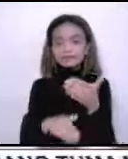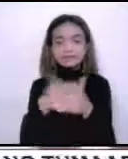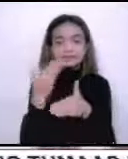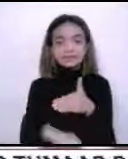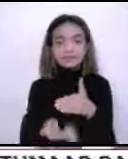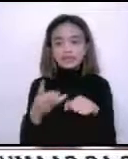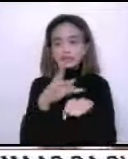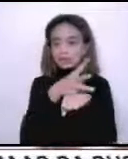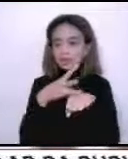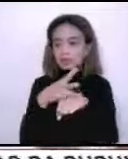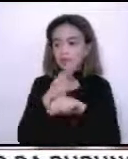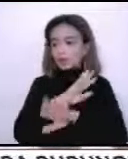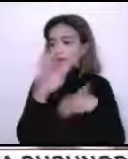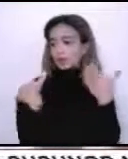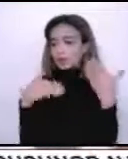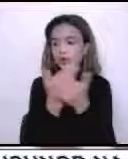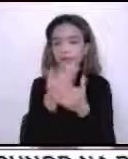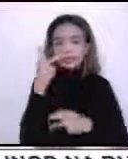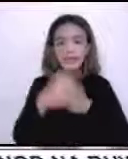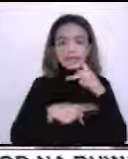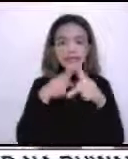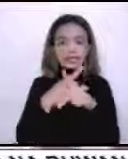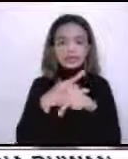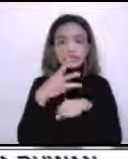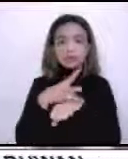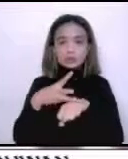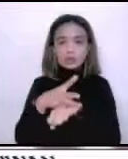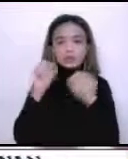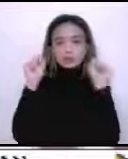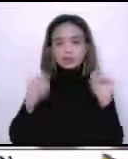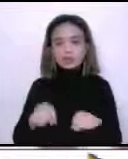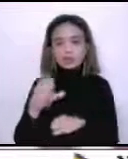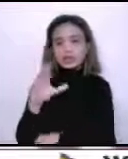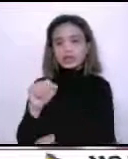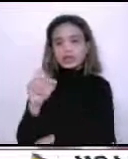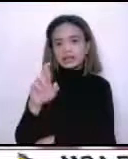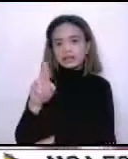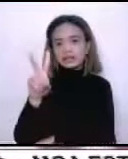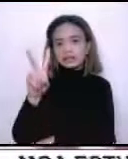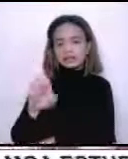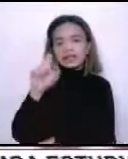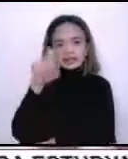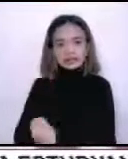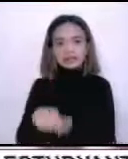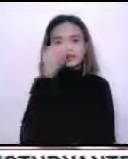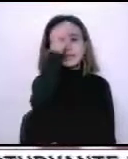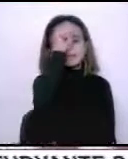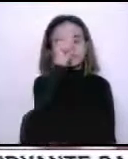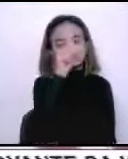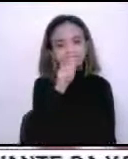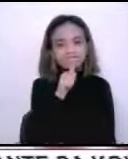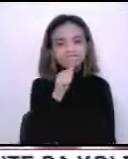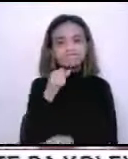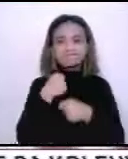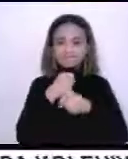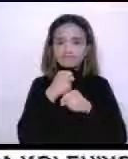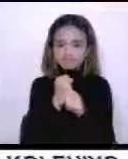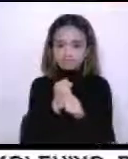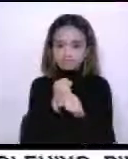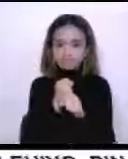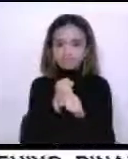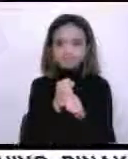lahat naman ng klase ng wood pwedeng i-carve. Dapat pasensyoso ka sa paggawa ng wood